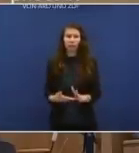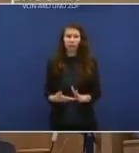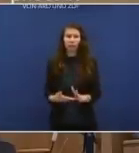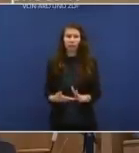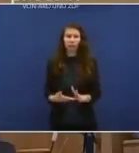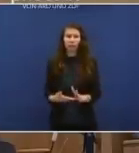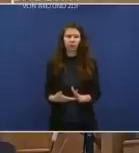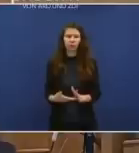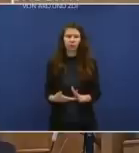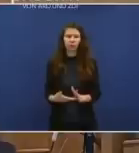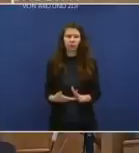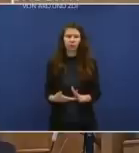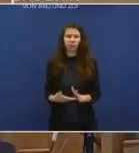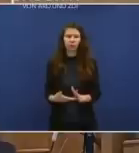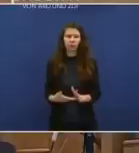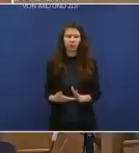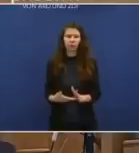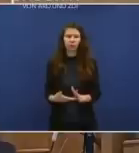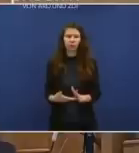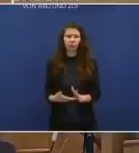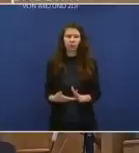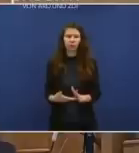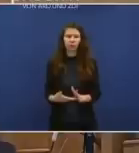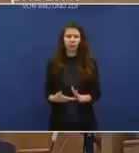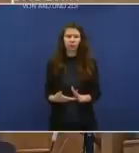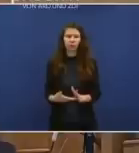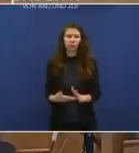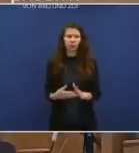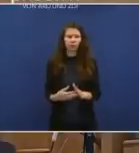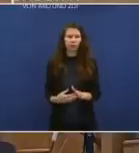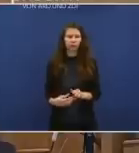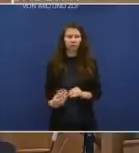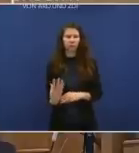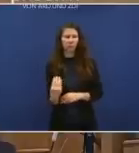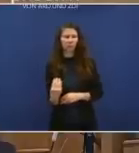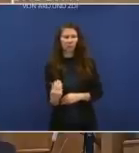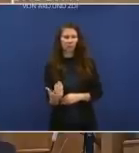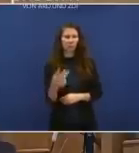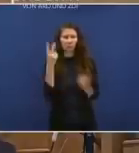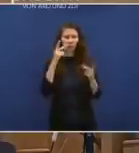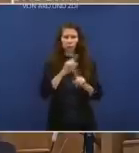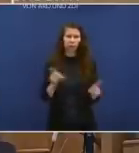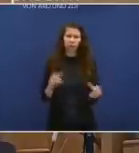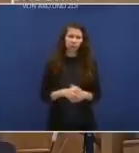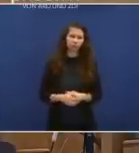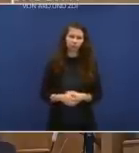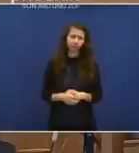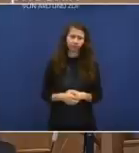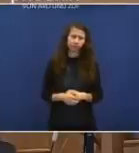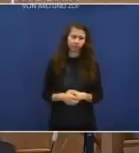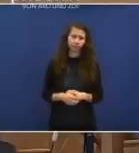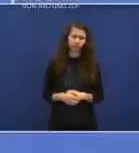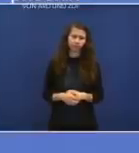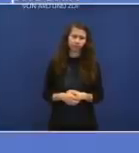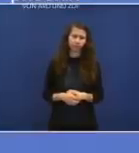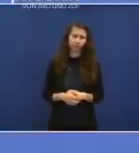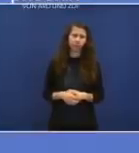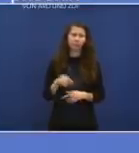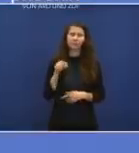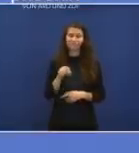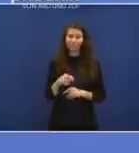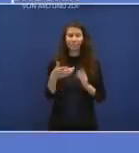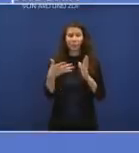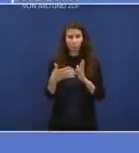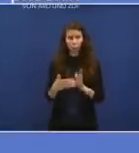Menschen an Covid-19 nach der Impfung gestorben sind, sage ich hier, aber mein Mikro ist leider schon abgeschaltet. Genau dem ist nachzugehen